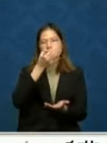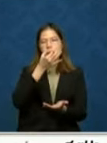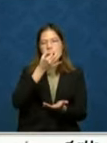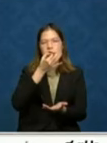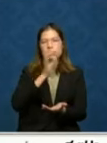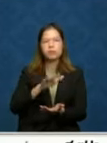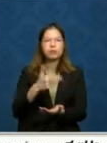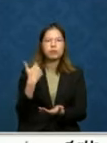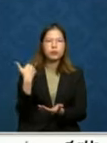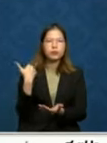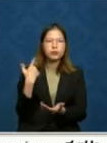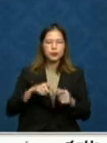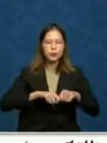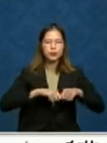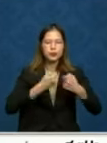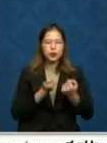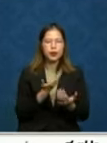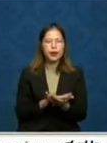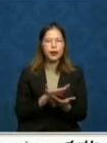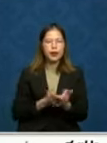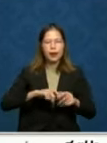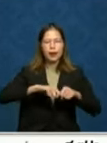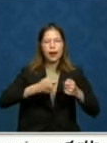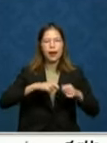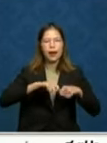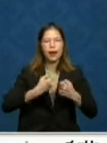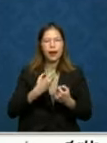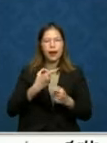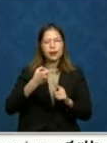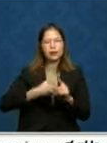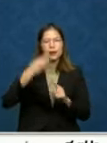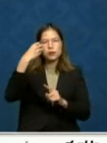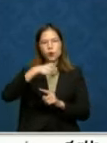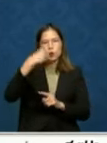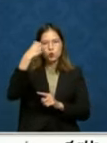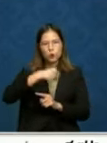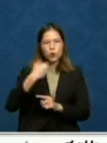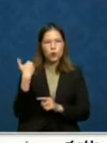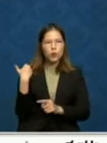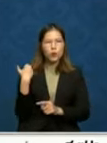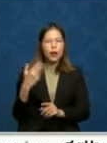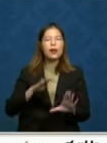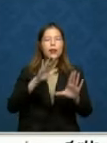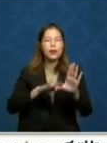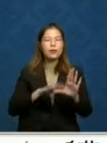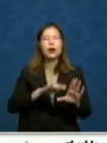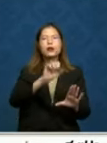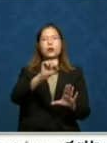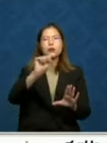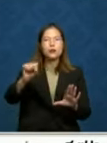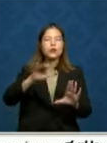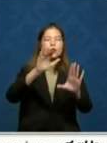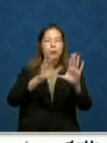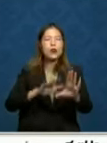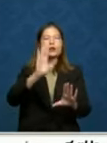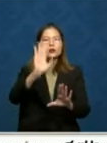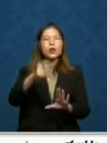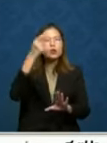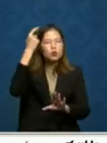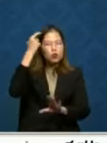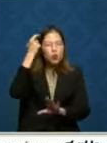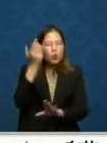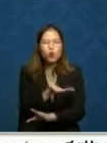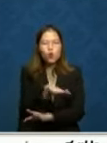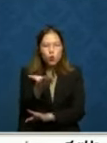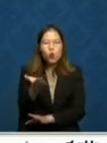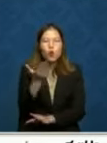ะครับมีการหักสมทบทุกเดือนก็กราบเรียนเชิญละลงผู้แทนนะครับมาเป็นผู้แทนแล้วท่านจะได้รู้ของจริงอีกทีนึงว่